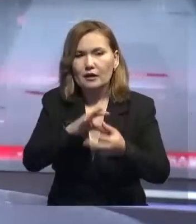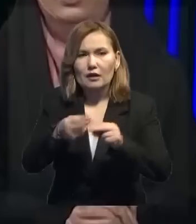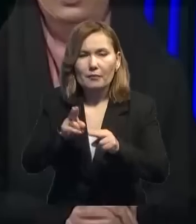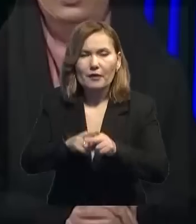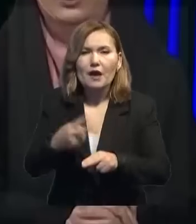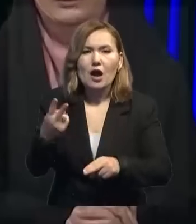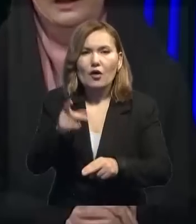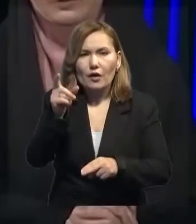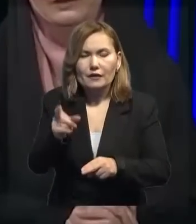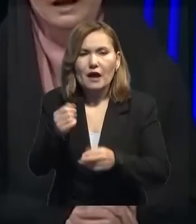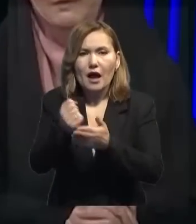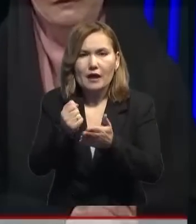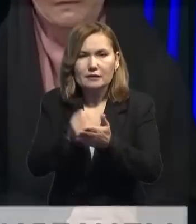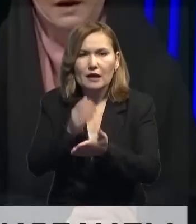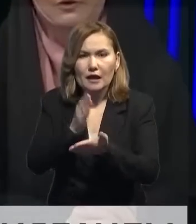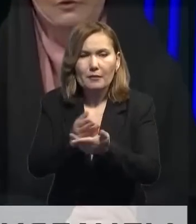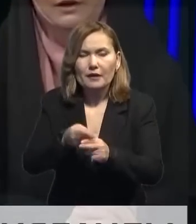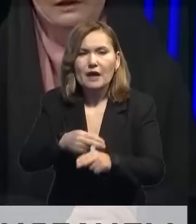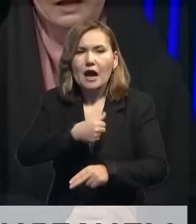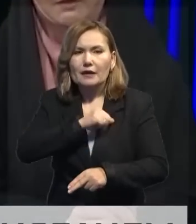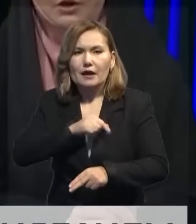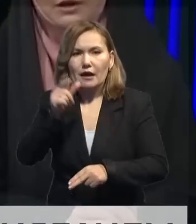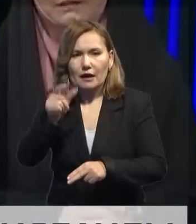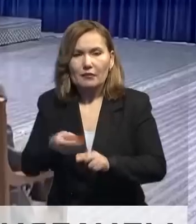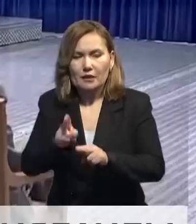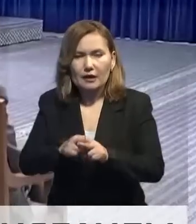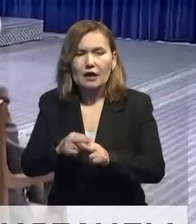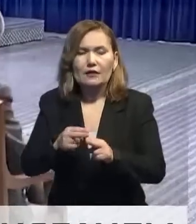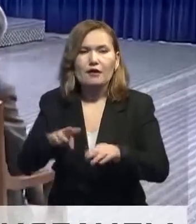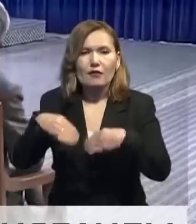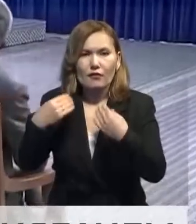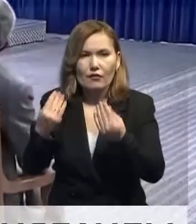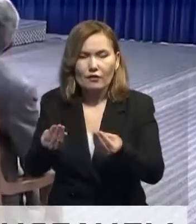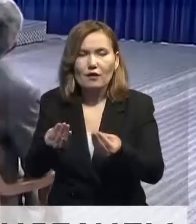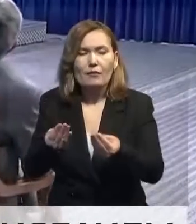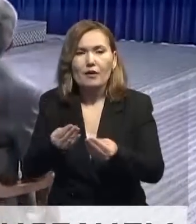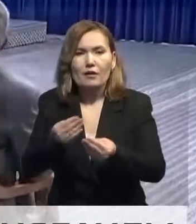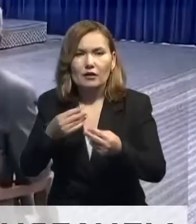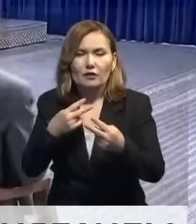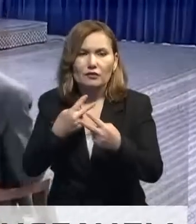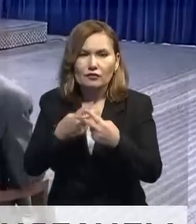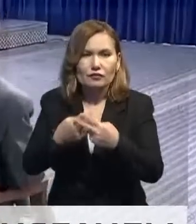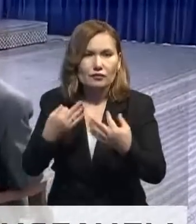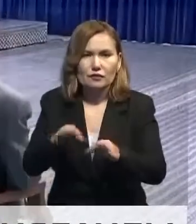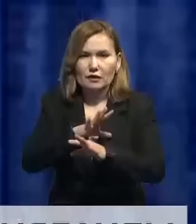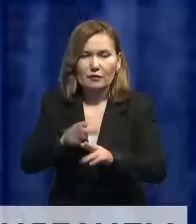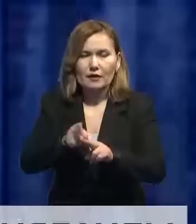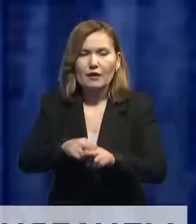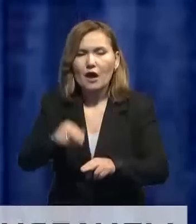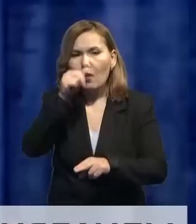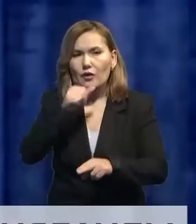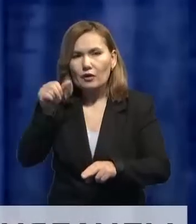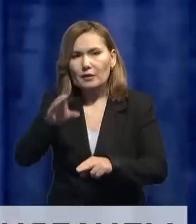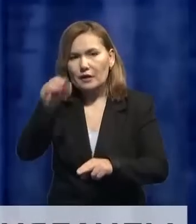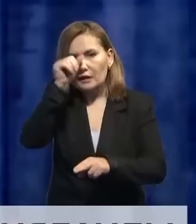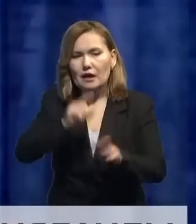қос азаматтығы бар тұрғындар мен тыңшылықпен айналысқандарға жеңілдік жасалған жоқ. İran'da толқулар былтыр 42-те басталған